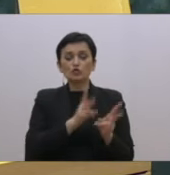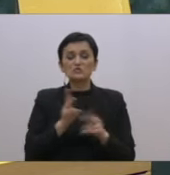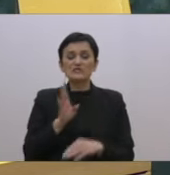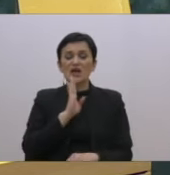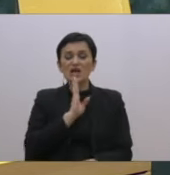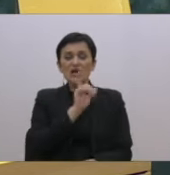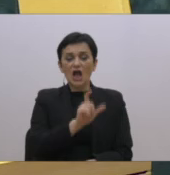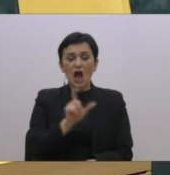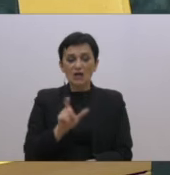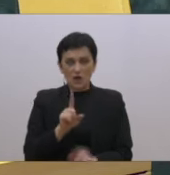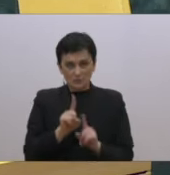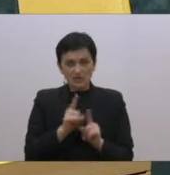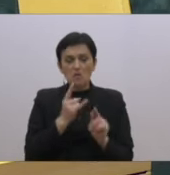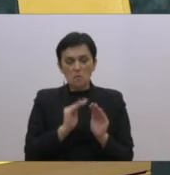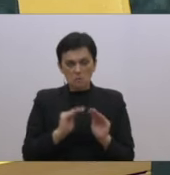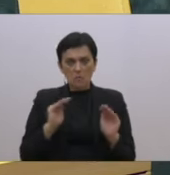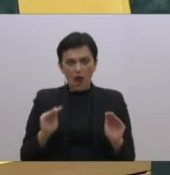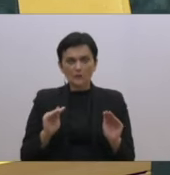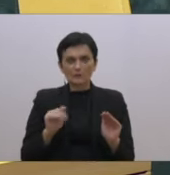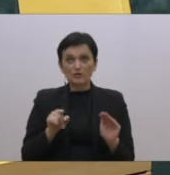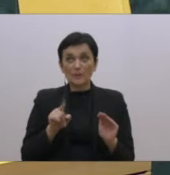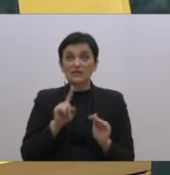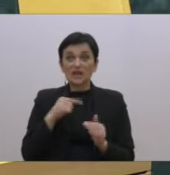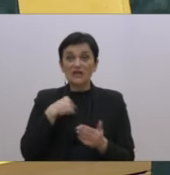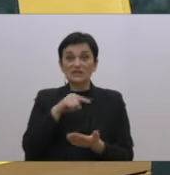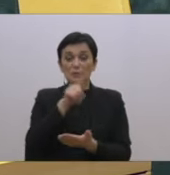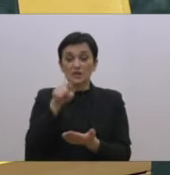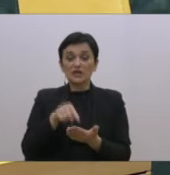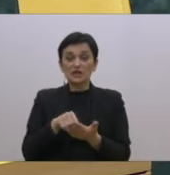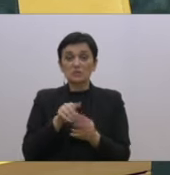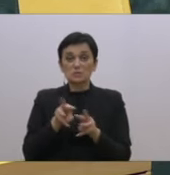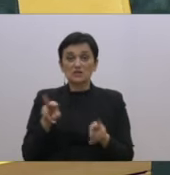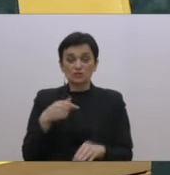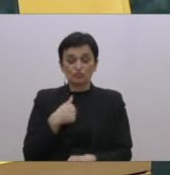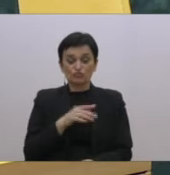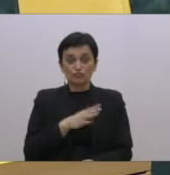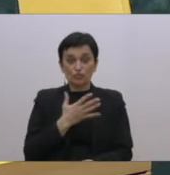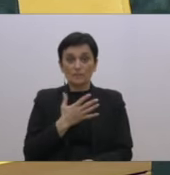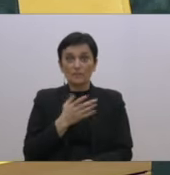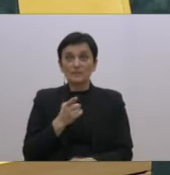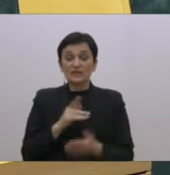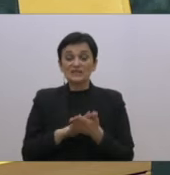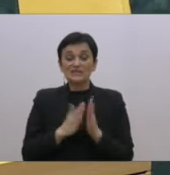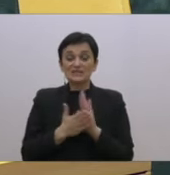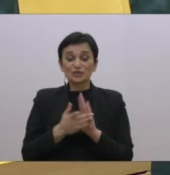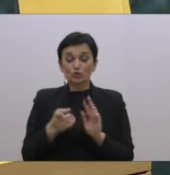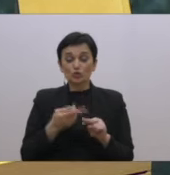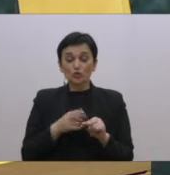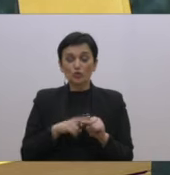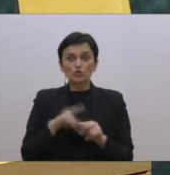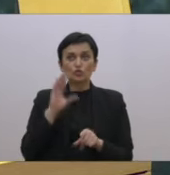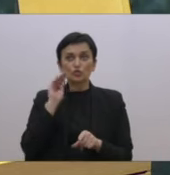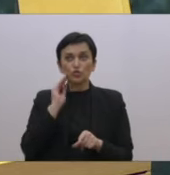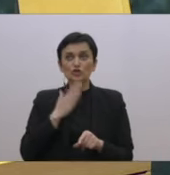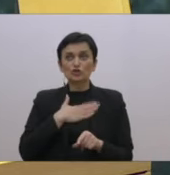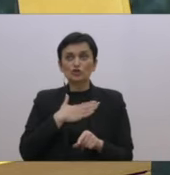და მათ შორის ბავშვებზე, რა კითხვაც მე დაუსვი ასევე მინისტრს. და აი ამ სიტუაციაში, როდესაც